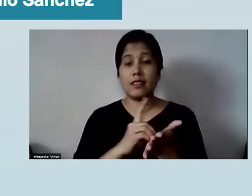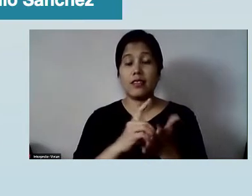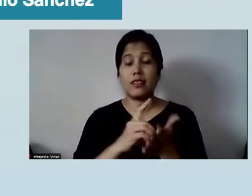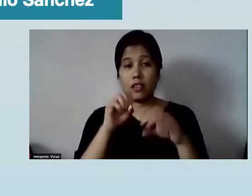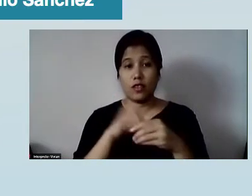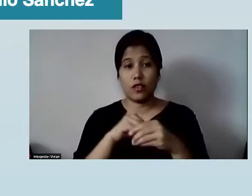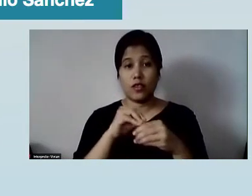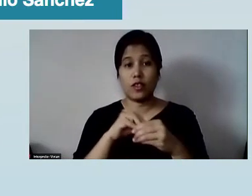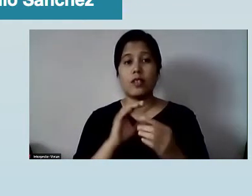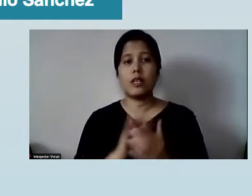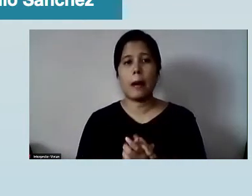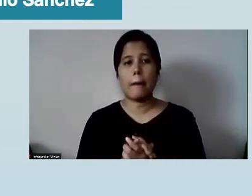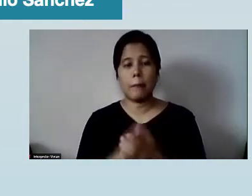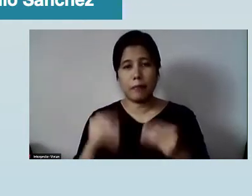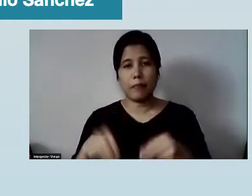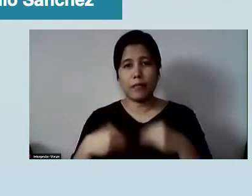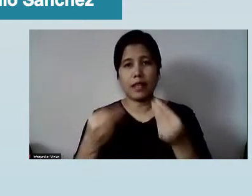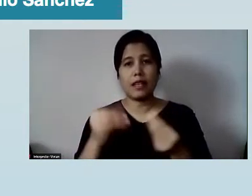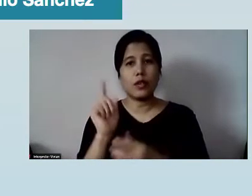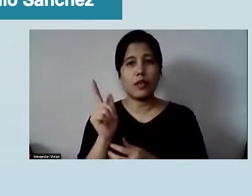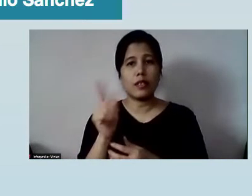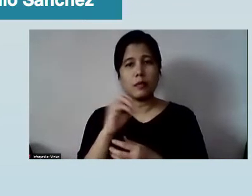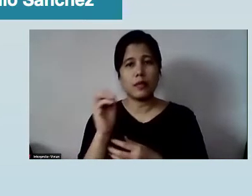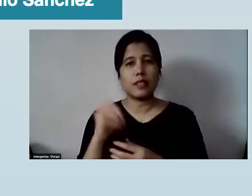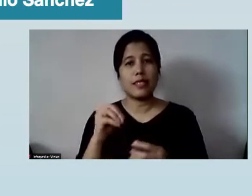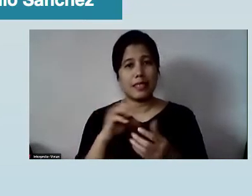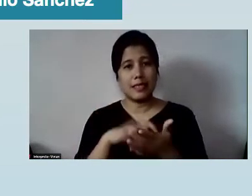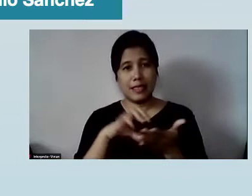no? Na nagkaroon na sila ng